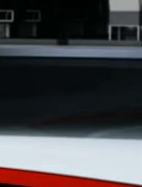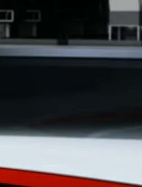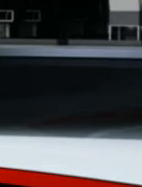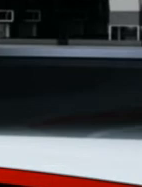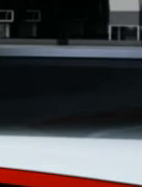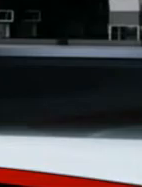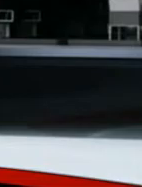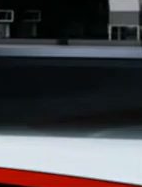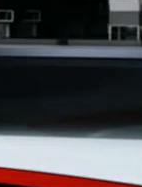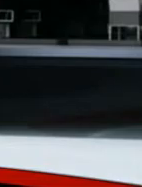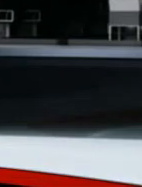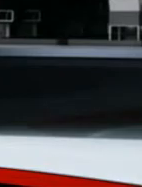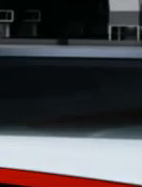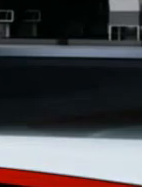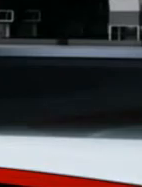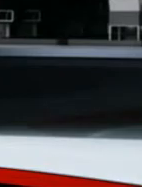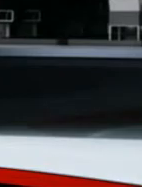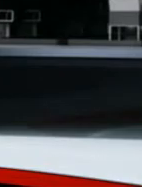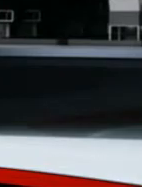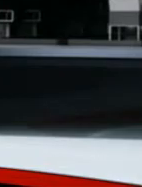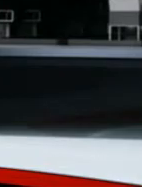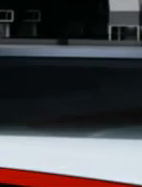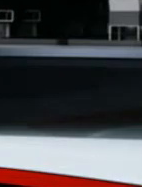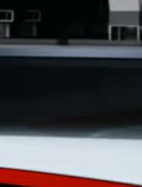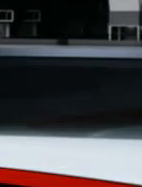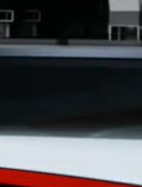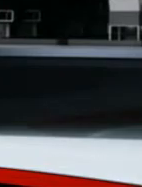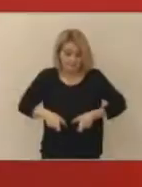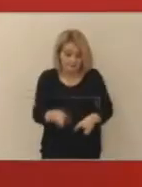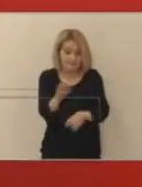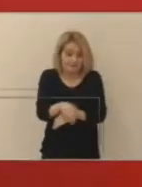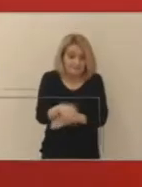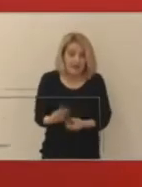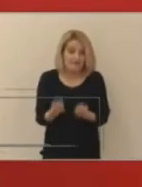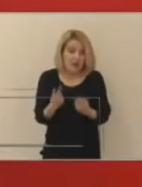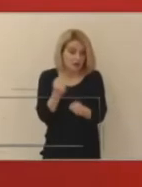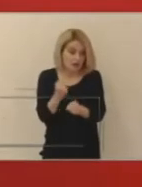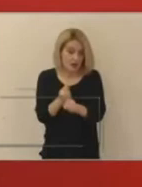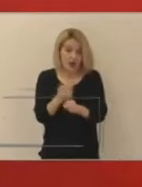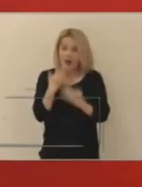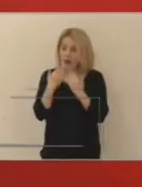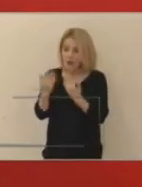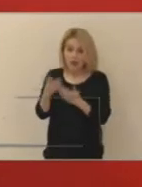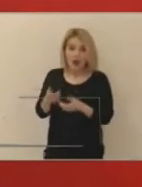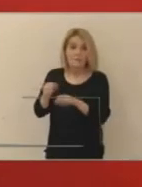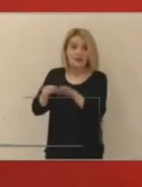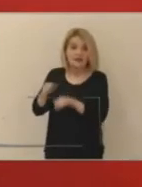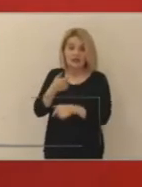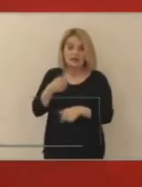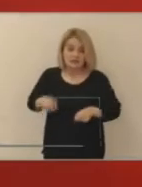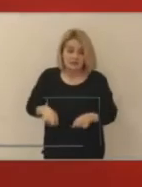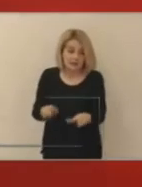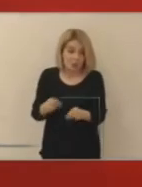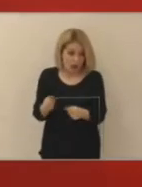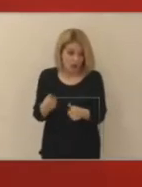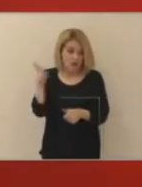појаснува заменик министерката за внатрешни работи Славјанка Петровска. Благодарение на Министерството за земјоделство,